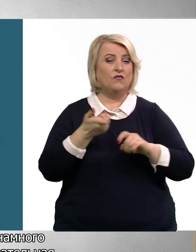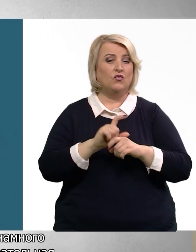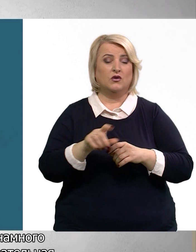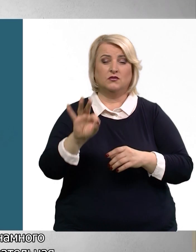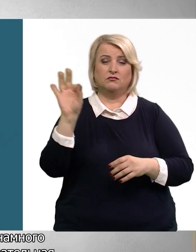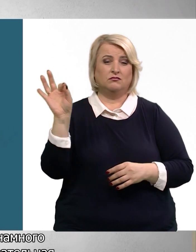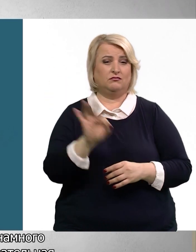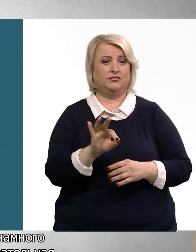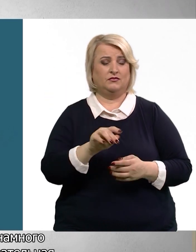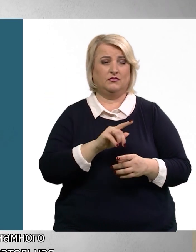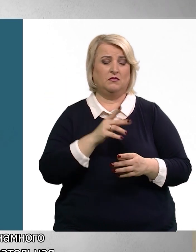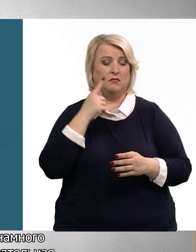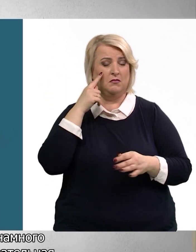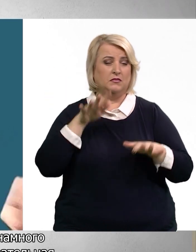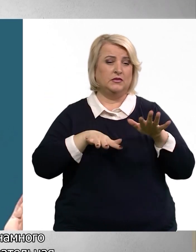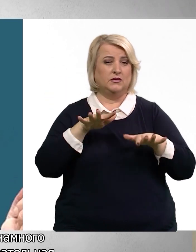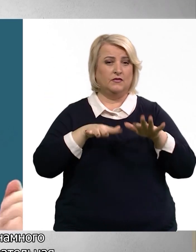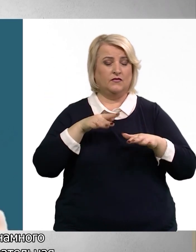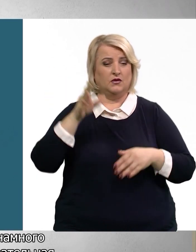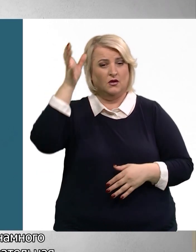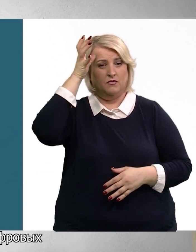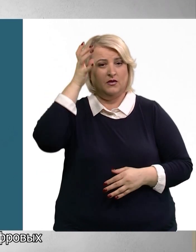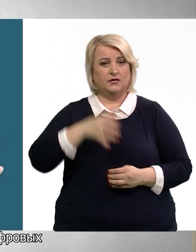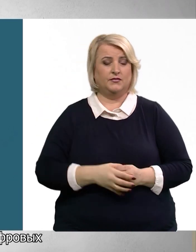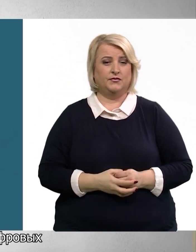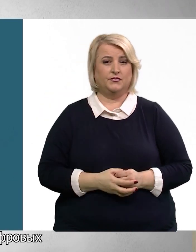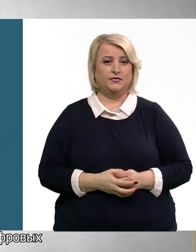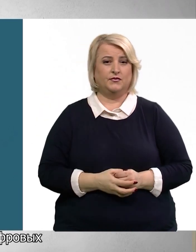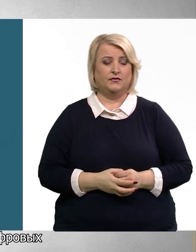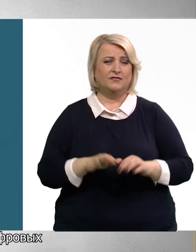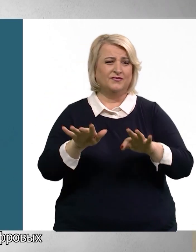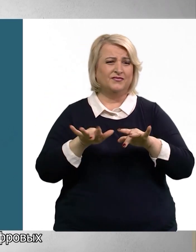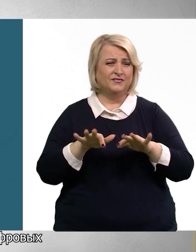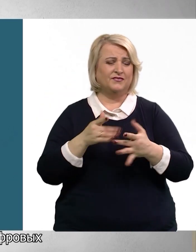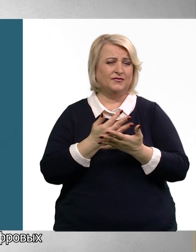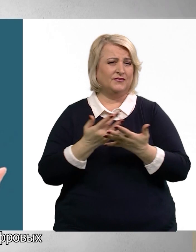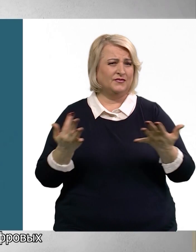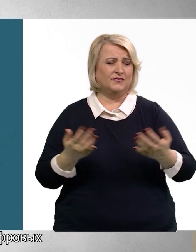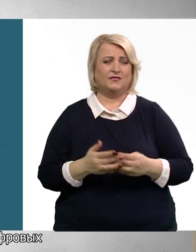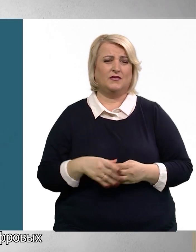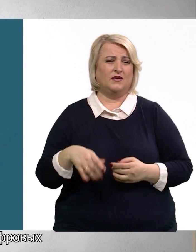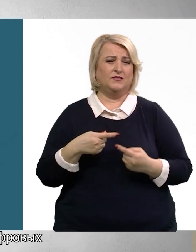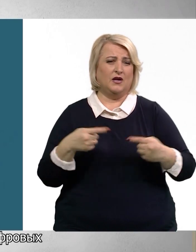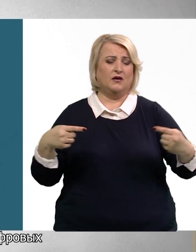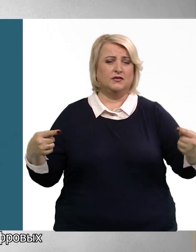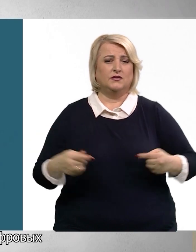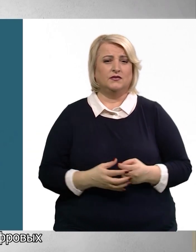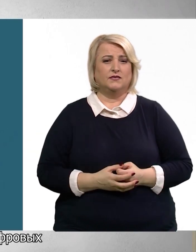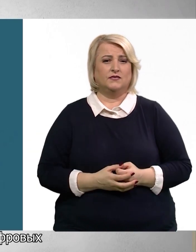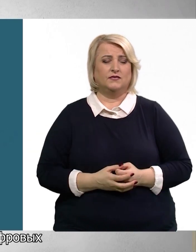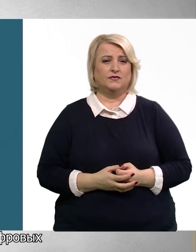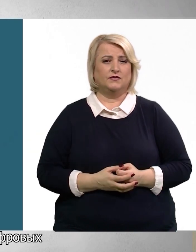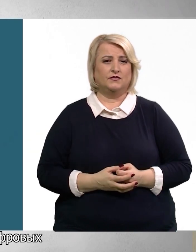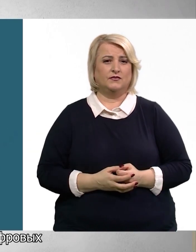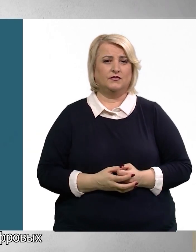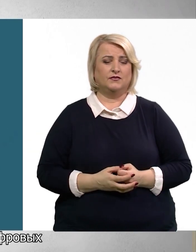dezvoltă foarte repede comparativ cu mediul educațional. Am vorbit de AI, de digital skills, de cloud computing, tot felul